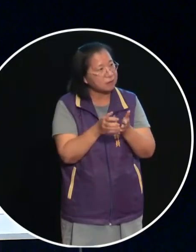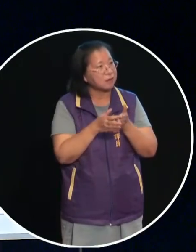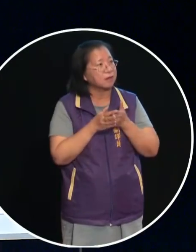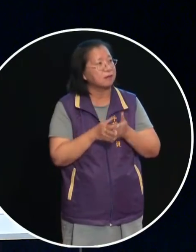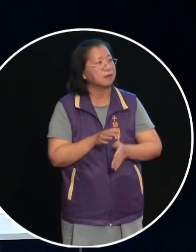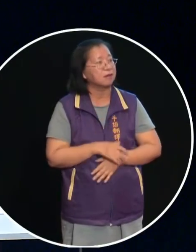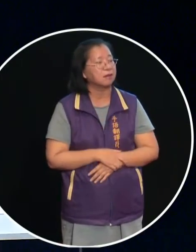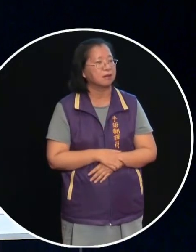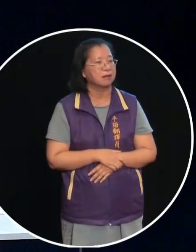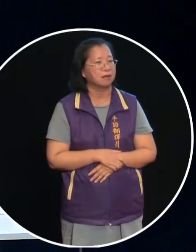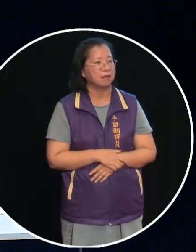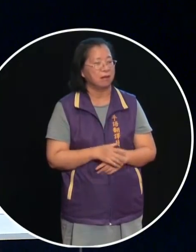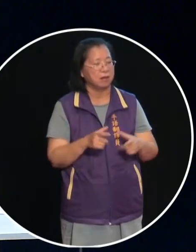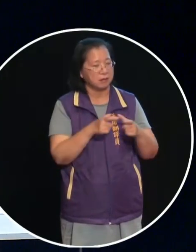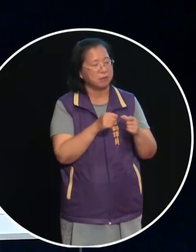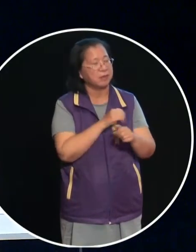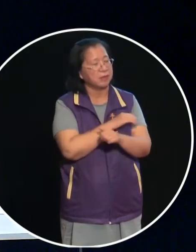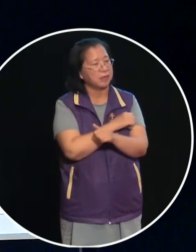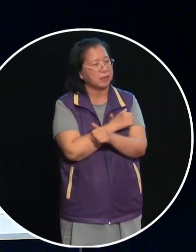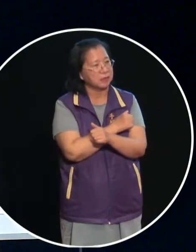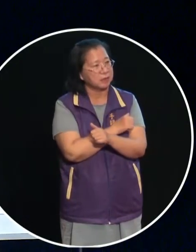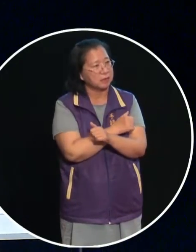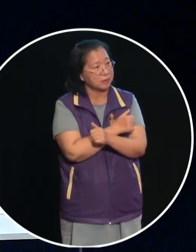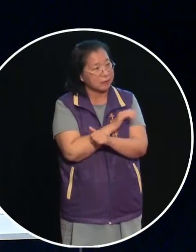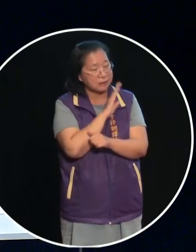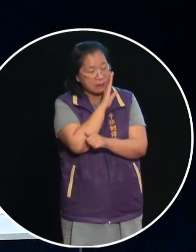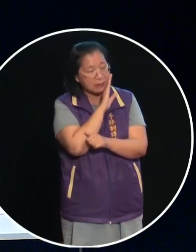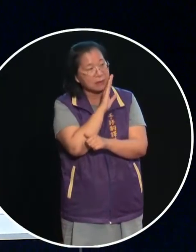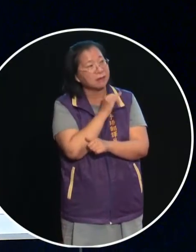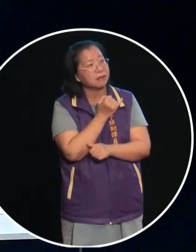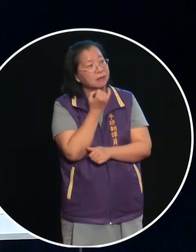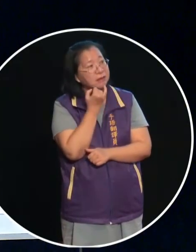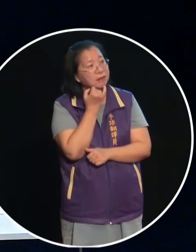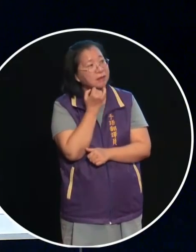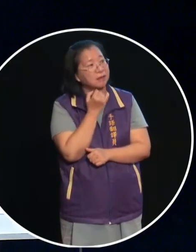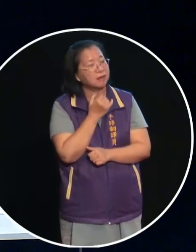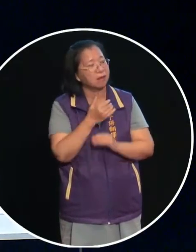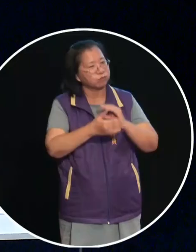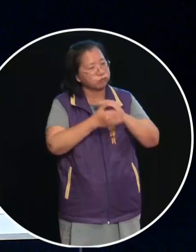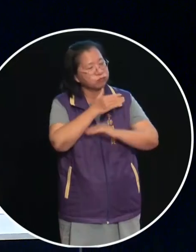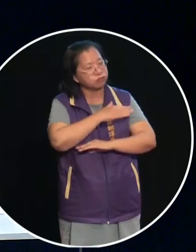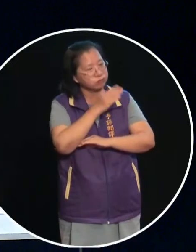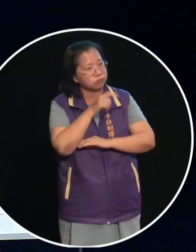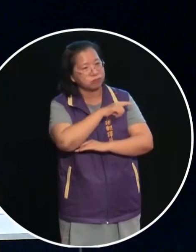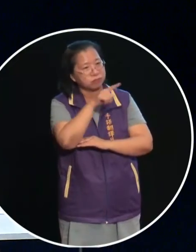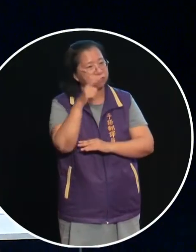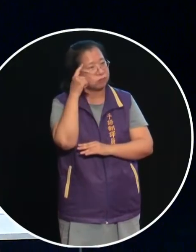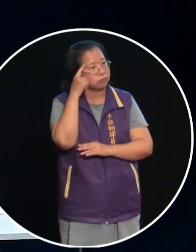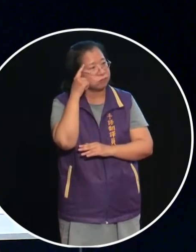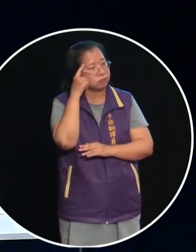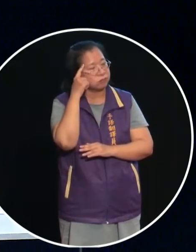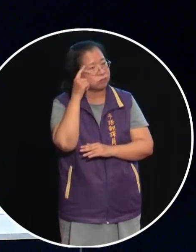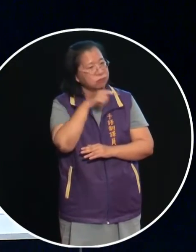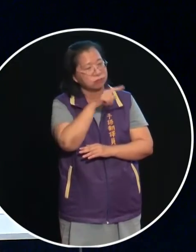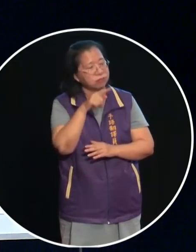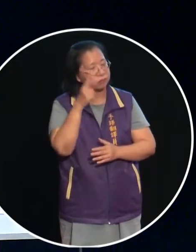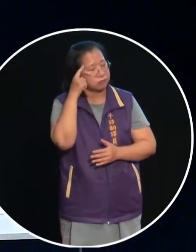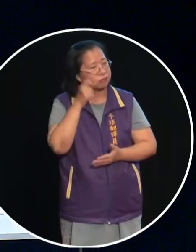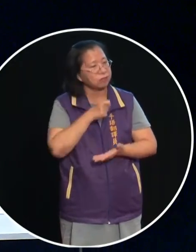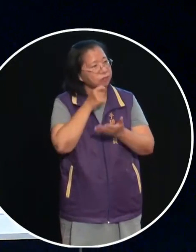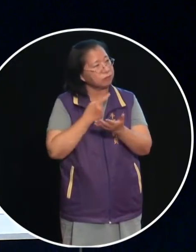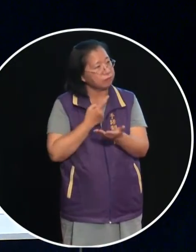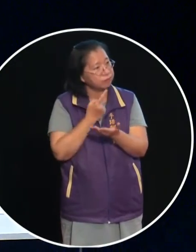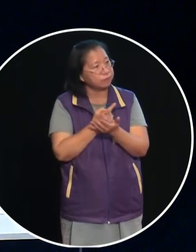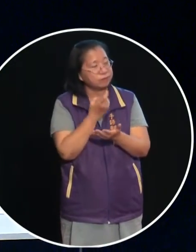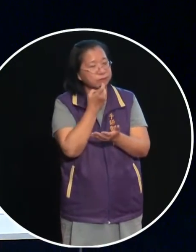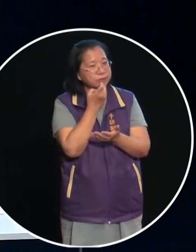较有长期的传统。那某种程度当然是每个报纸有不同的那个有一点点的差距，不过还是我觉得现在日